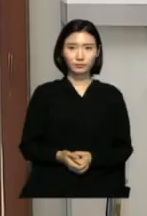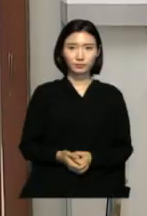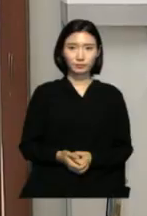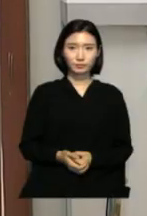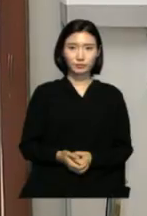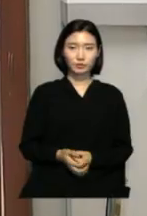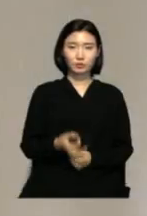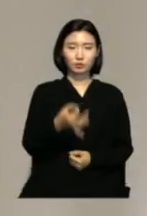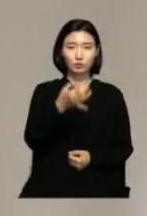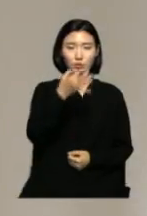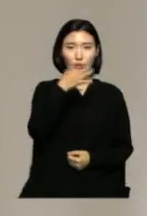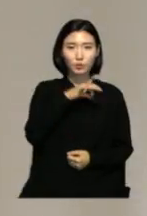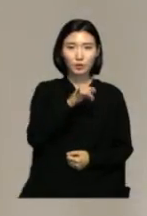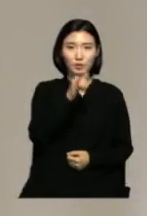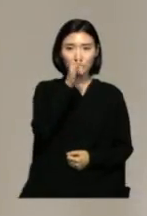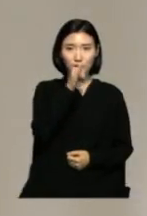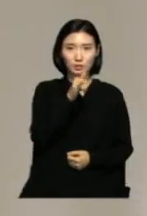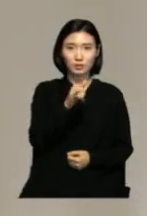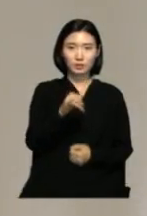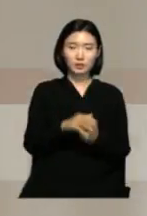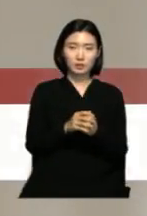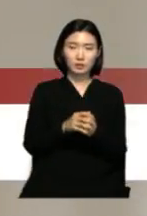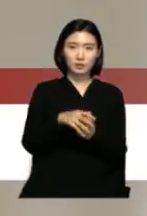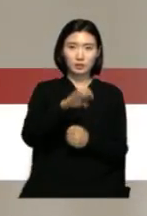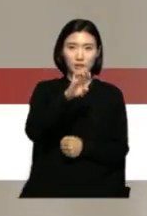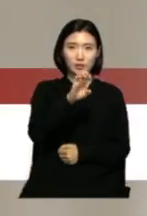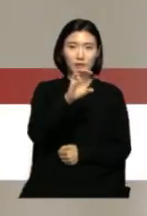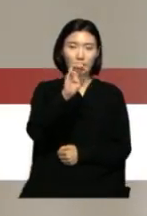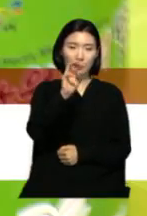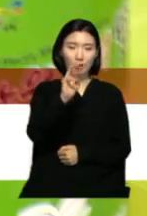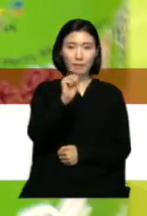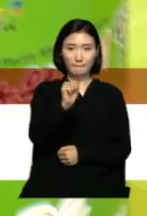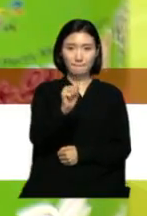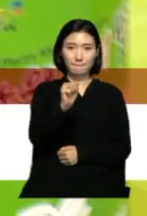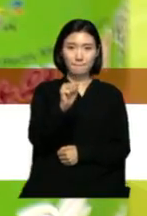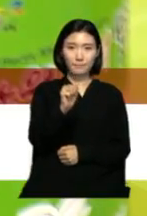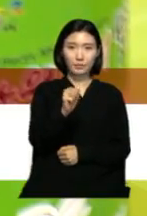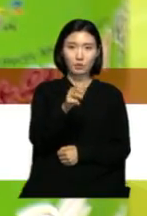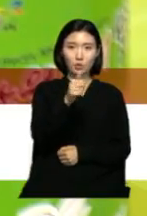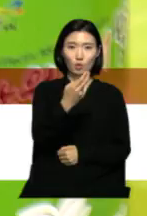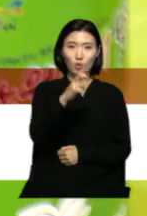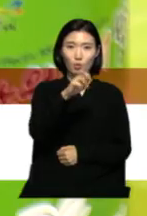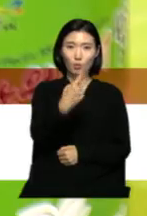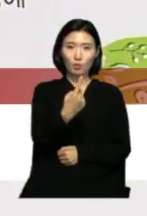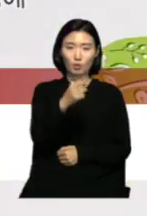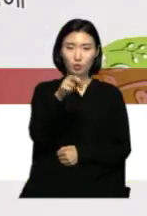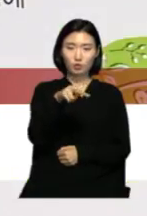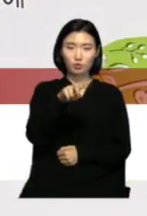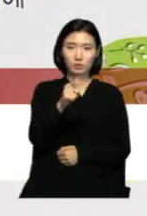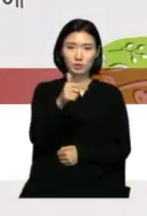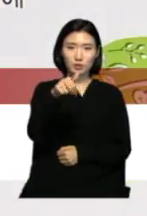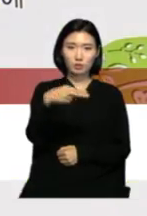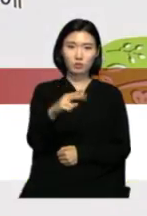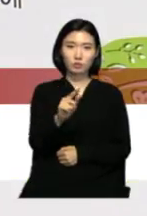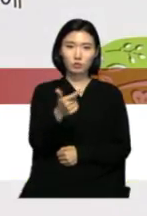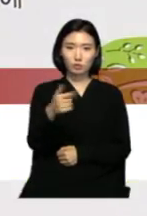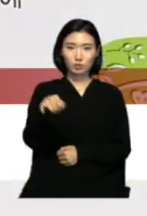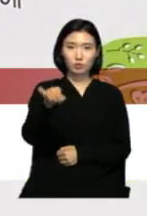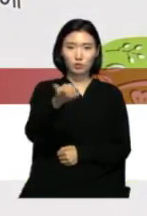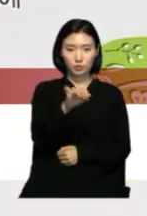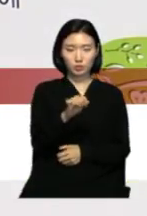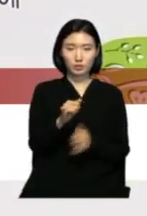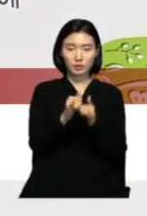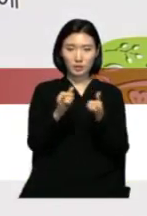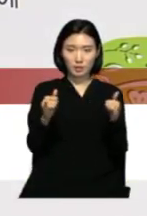유용한 미생물군이란 영어 단어를 줄여 흔히 EM이라 부릅니다. 호모균과 유산균 등 사람에게 유익한